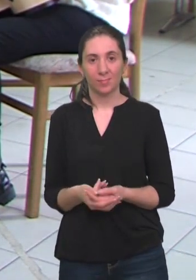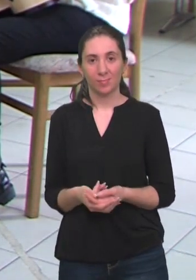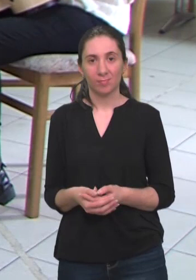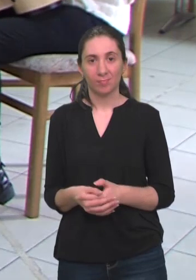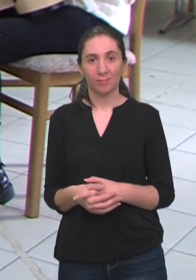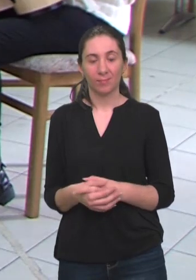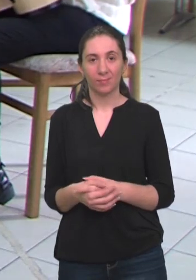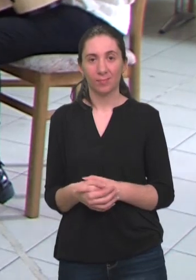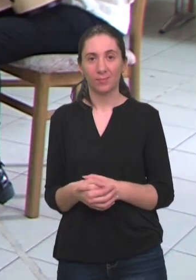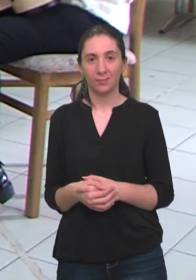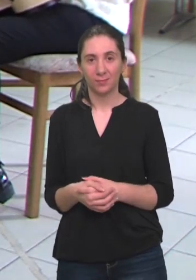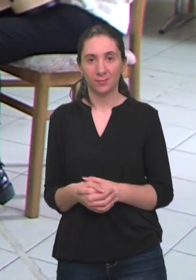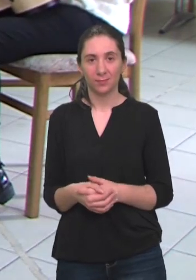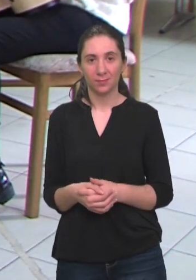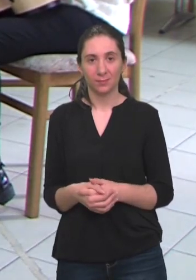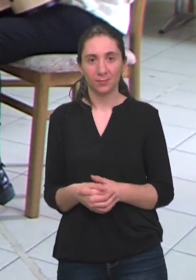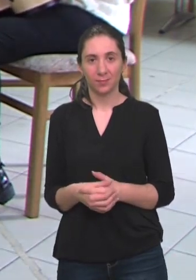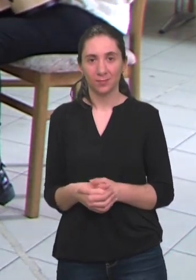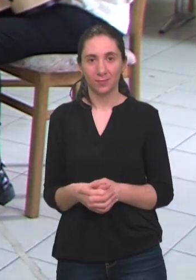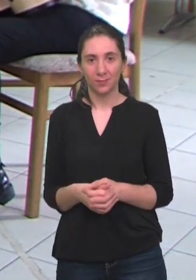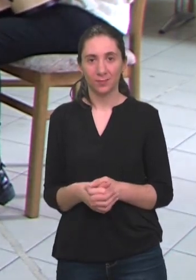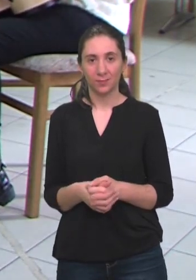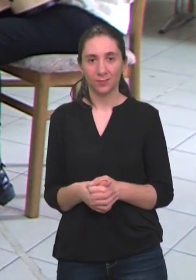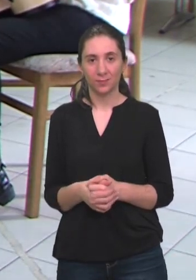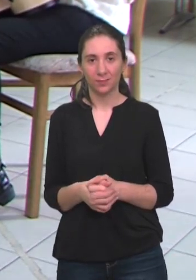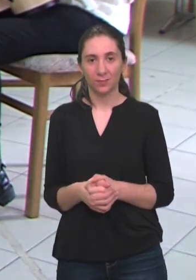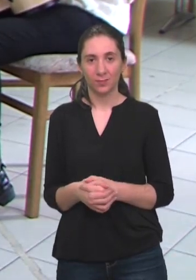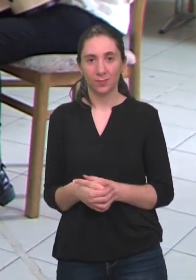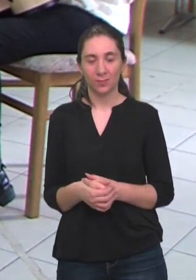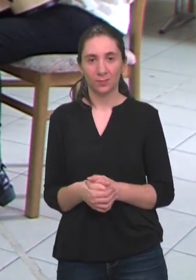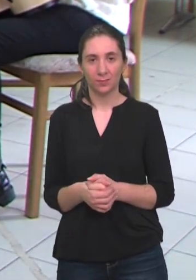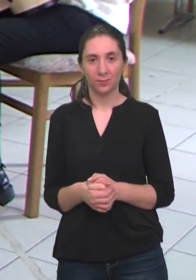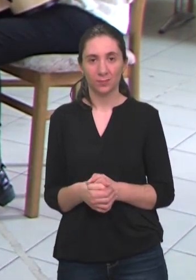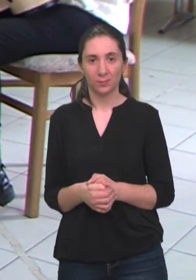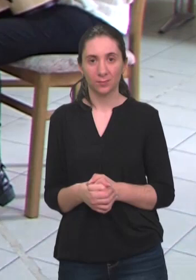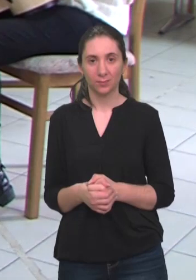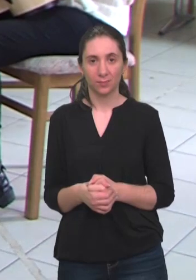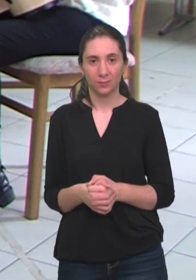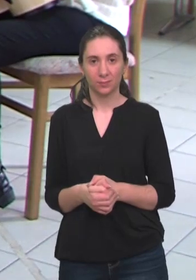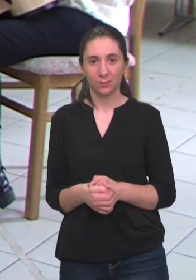Yeah.